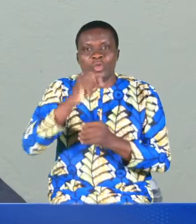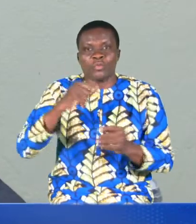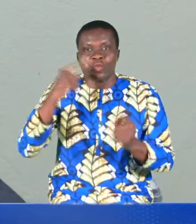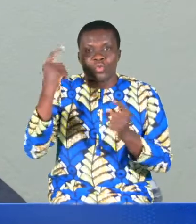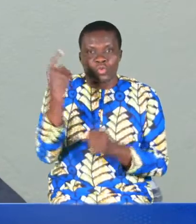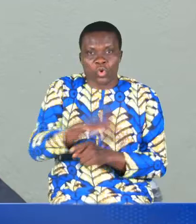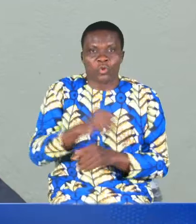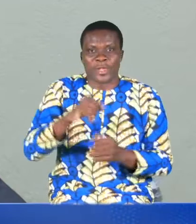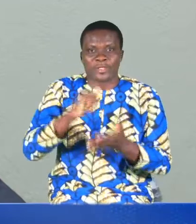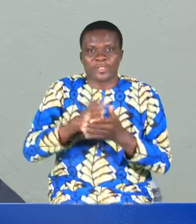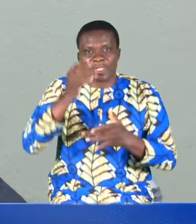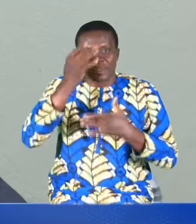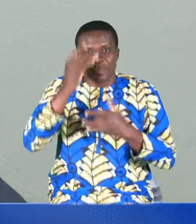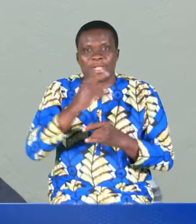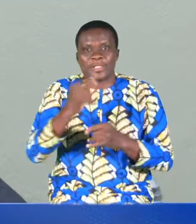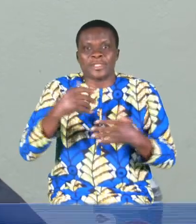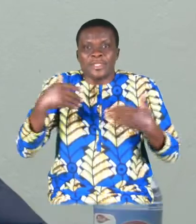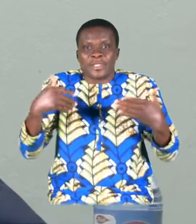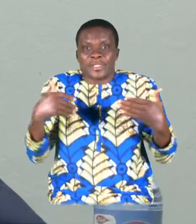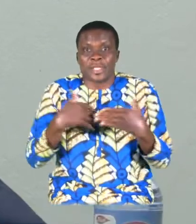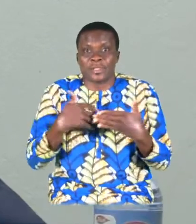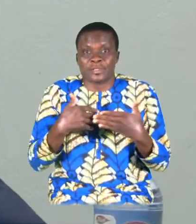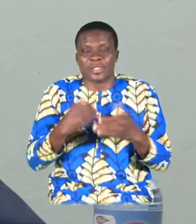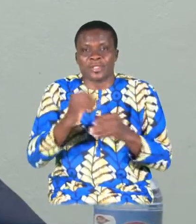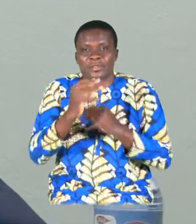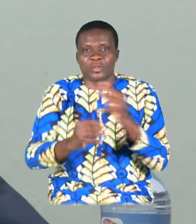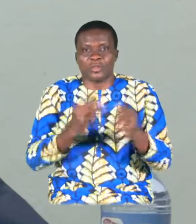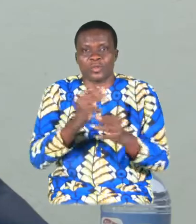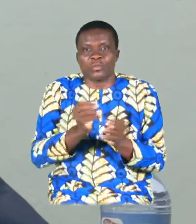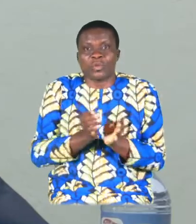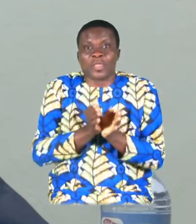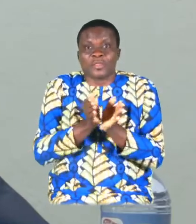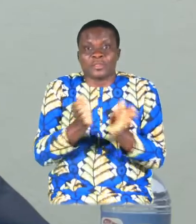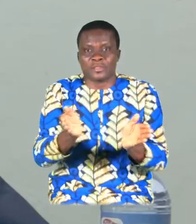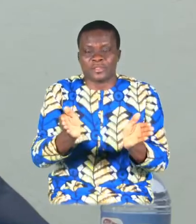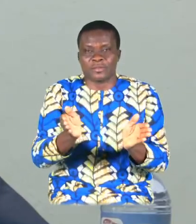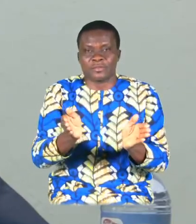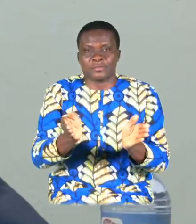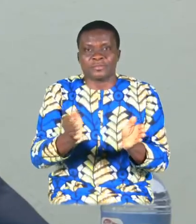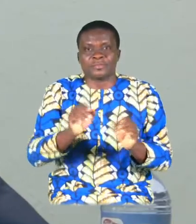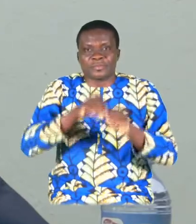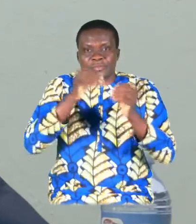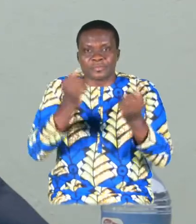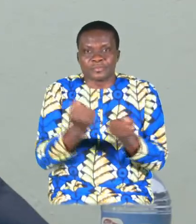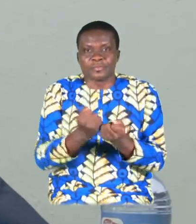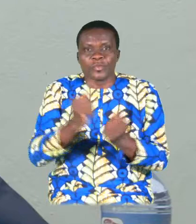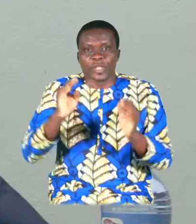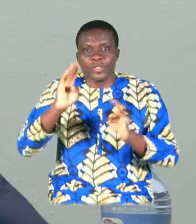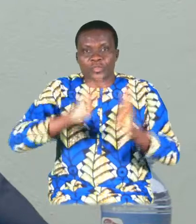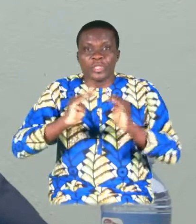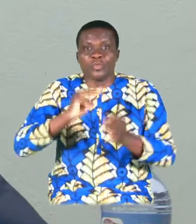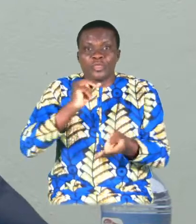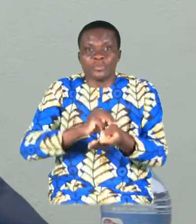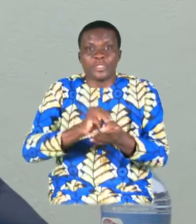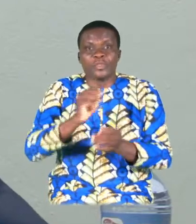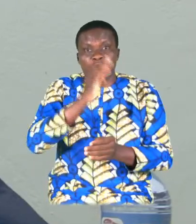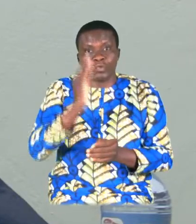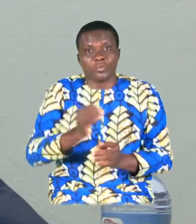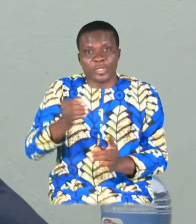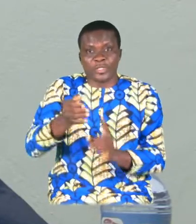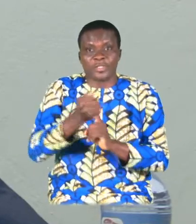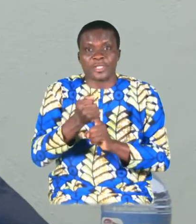combattre cette maladie qui inquiète le monde entier. L'Association des biologistes médicaux du Bénin